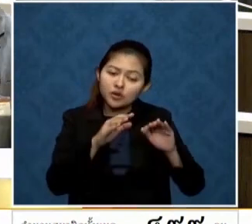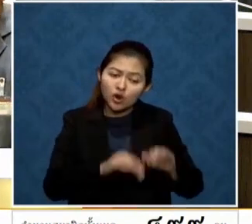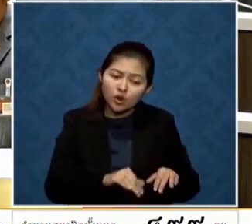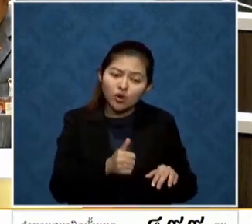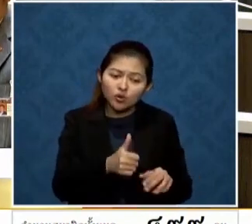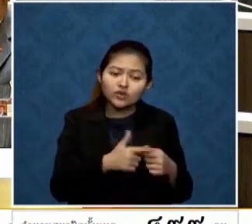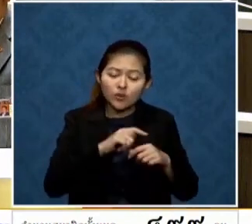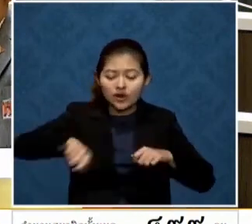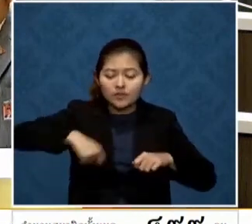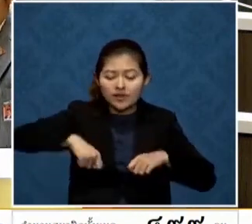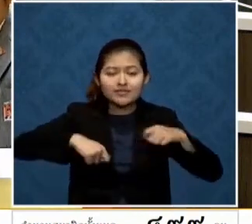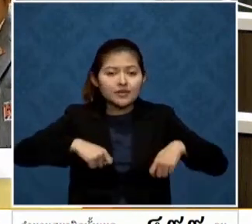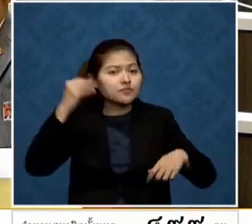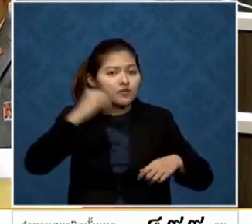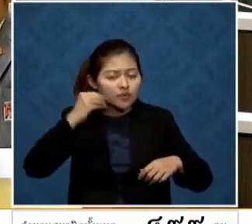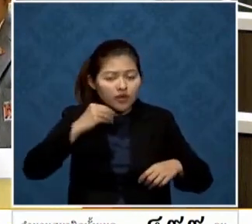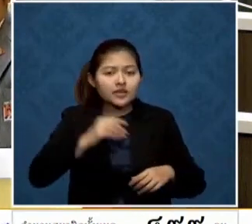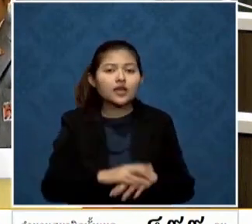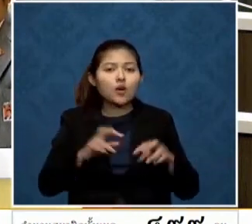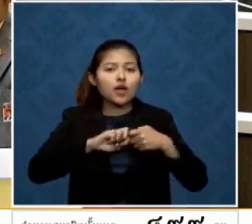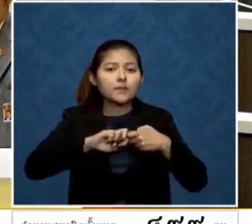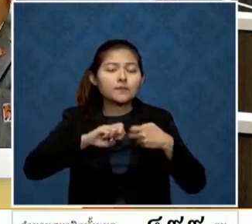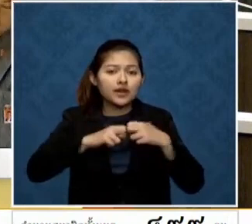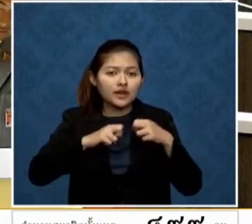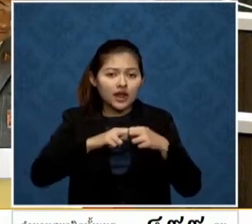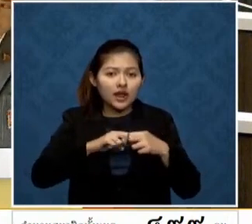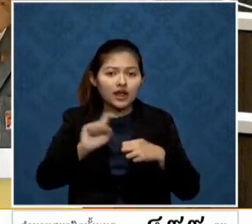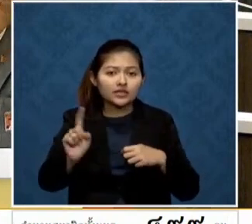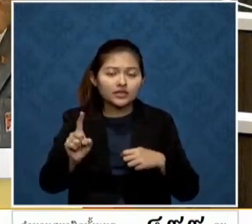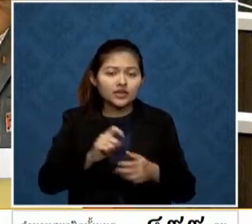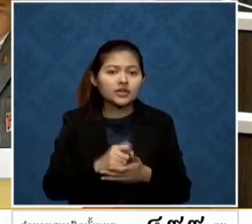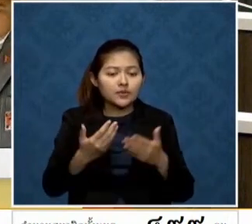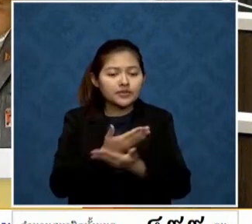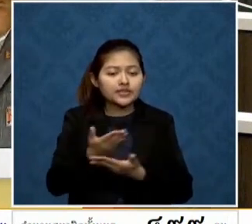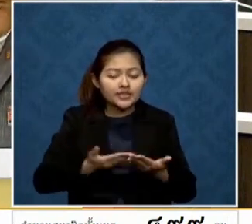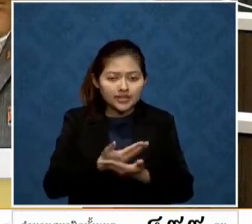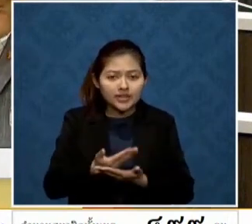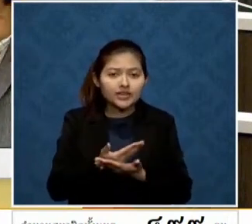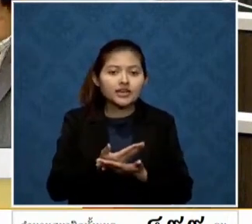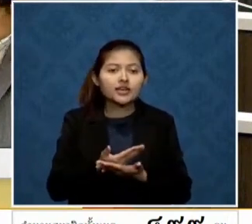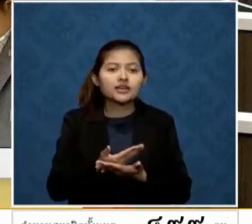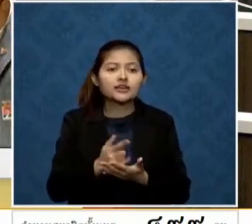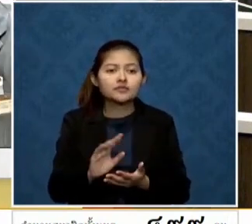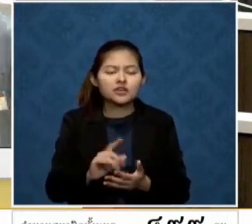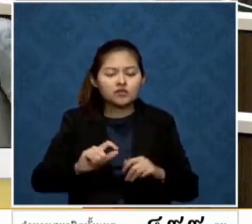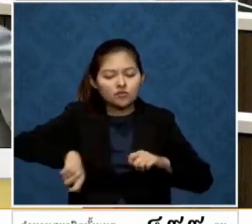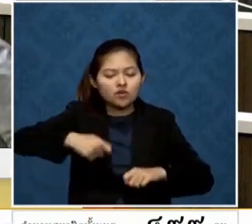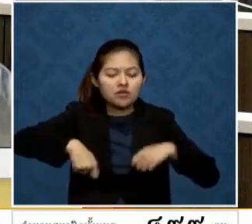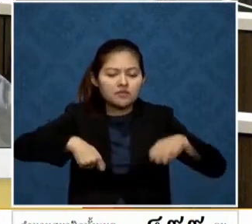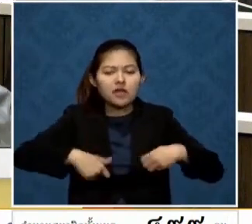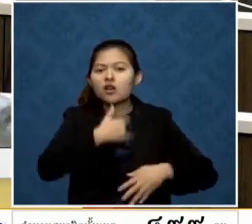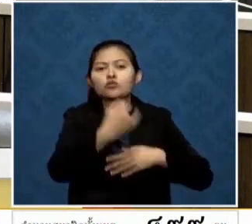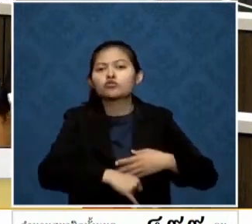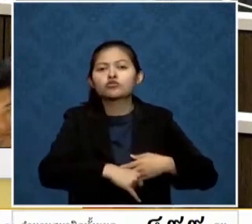ครับถ้าเราจับทำหมันเรื่อยๆเพราะฉะนั้นปัญหาที่เอ่ออยากให้พิจารณานะครับก็คือว่าไม่ใช่ว่าทำหมันอย่างเดียวแล้ว